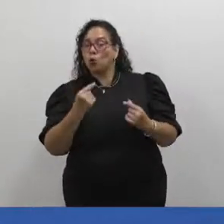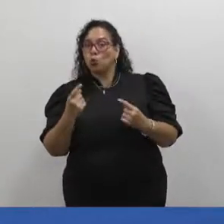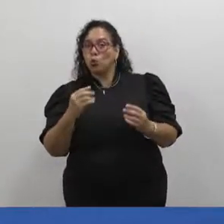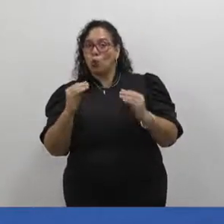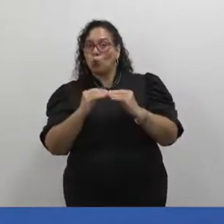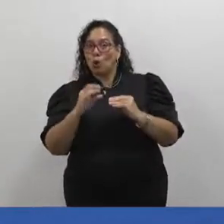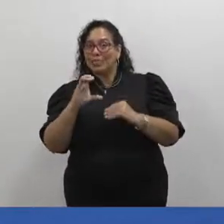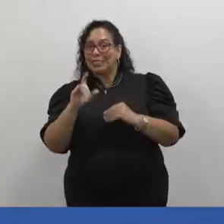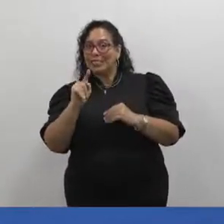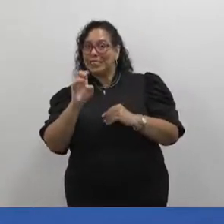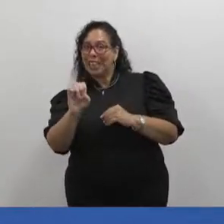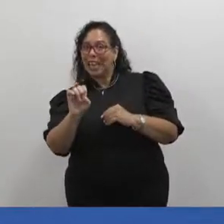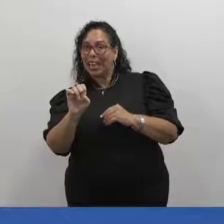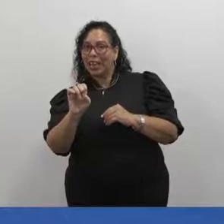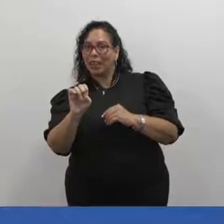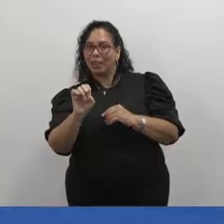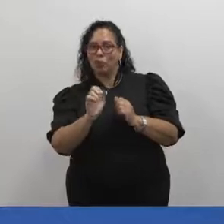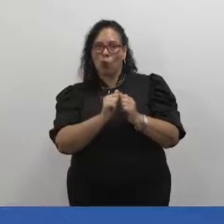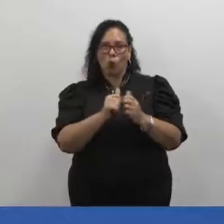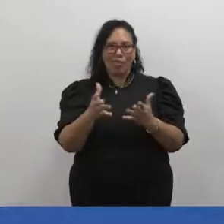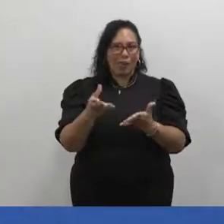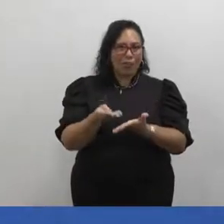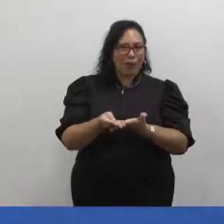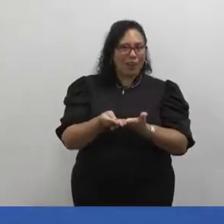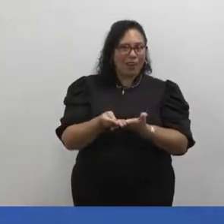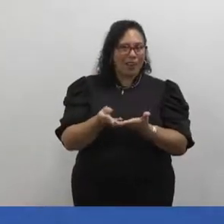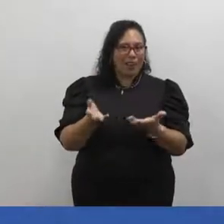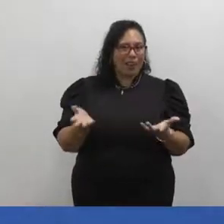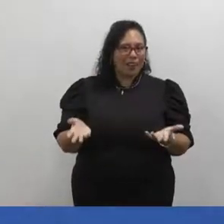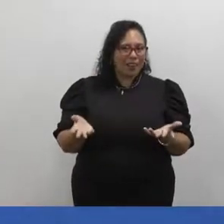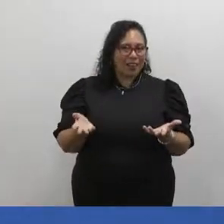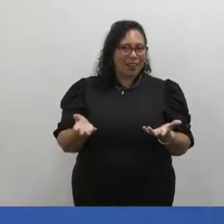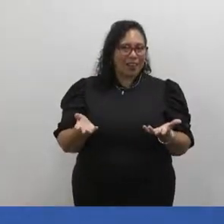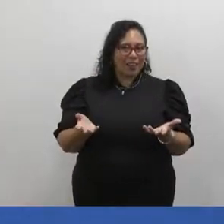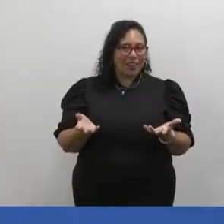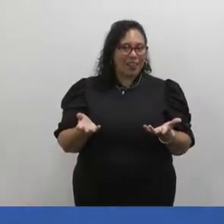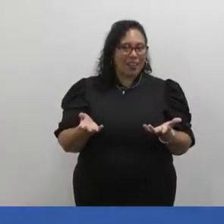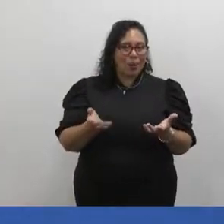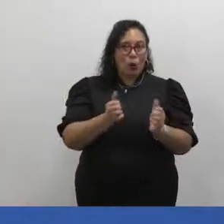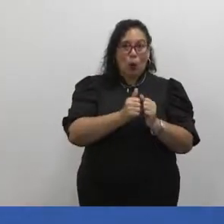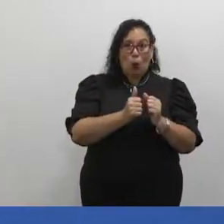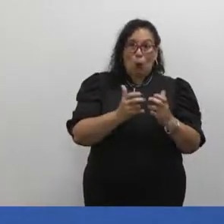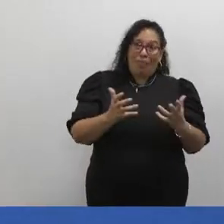công ty grand city bên nó dương ai chấp làm